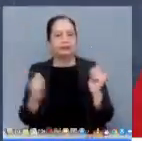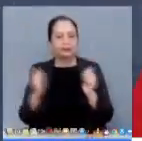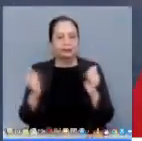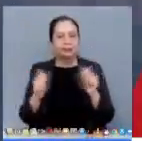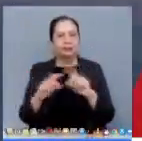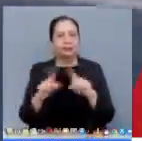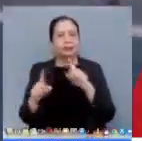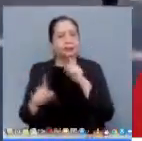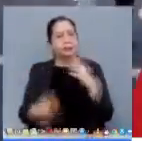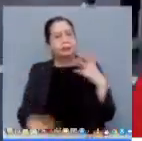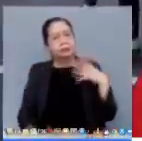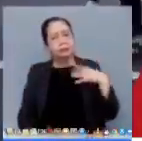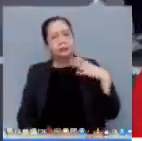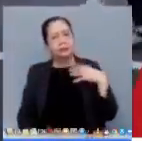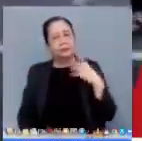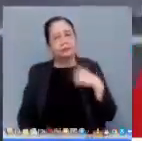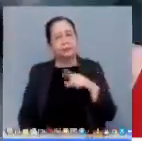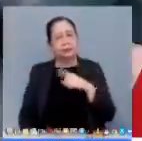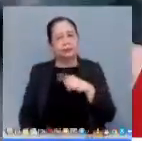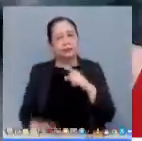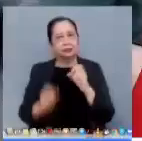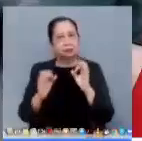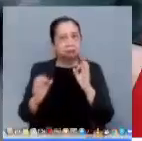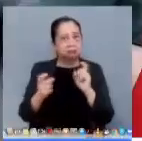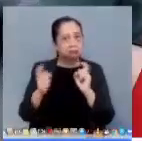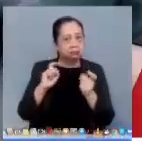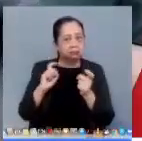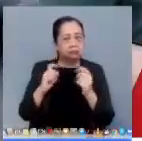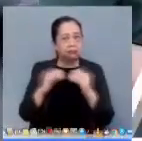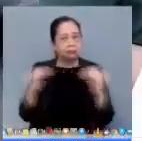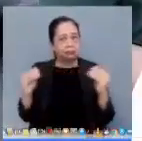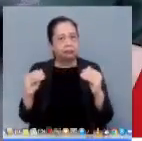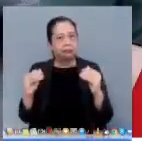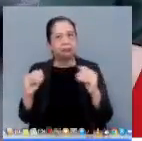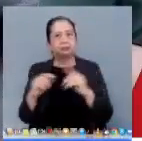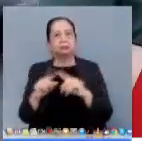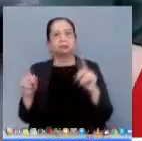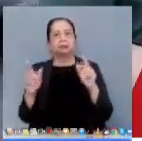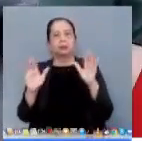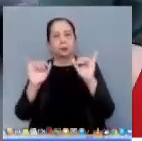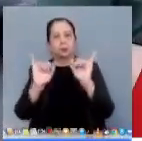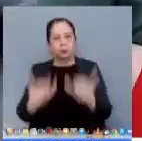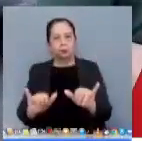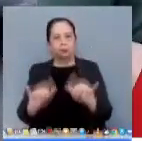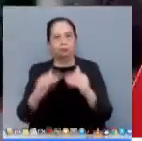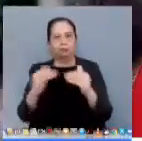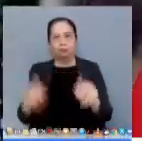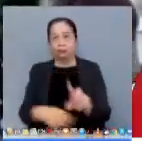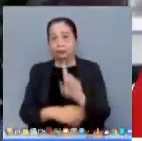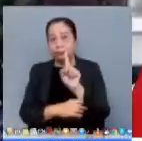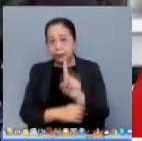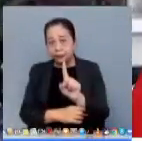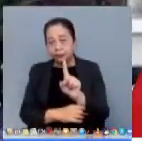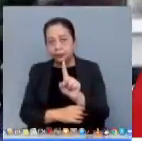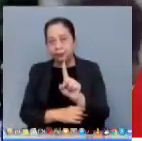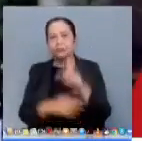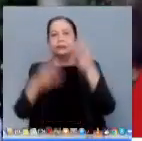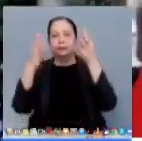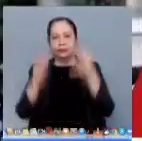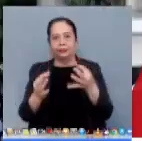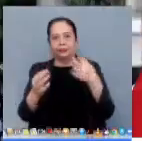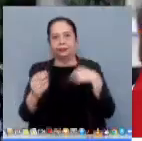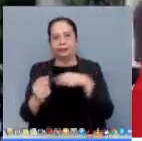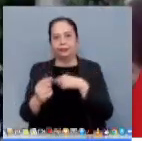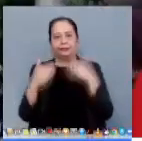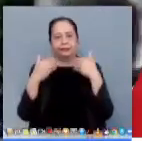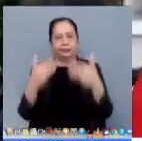kami kung magbabago ang Alert Level natin. Ngunit dahil nanatili po siyang sa Alert Level 1, nag-decision po kamang ituloy. Ngunit